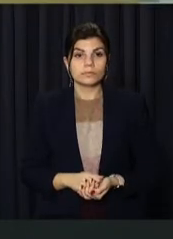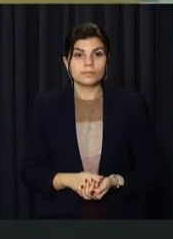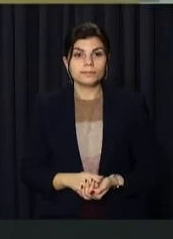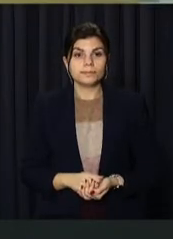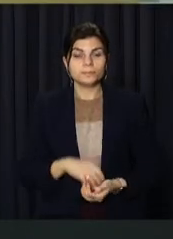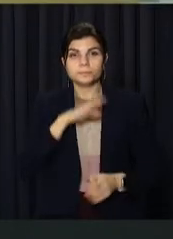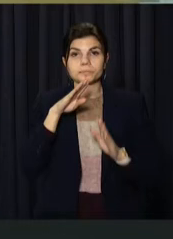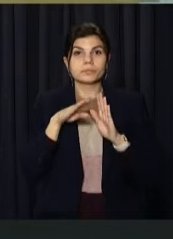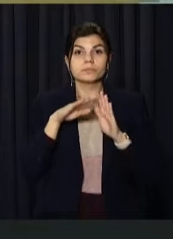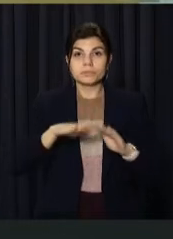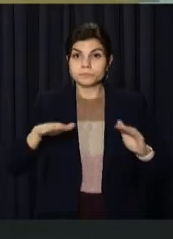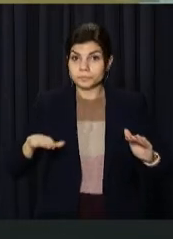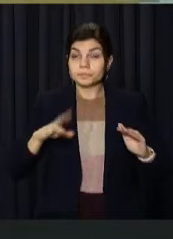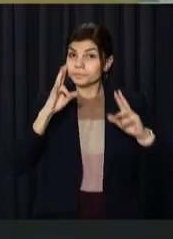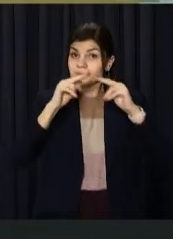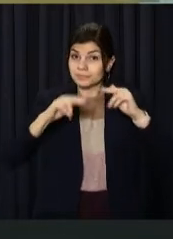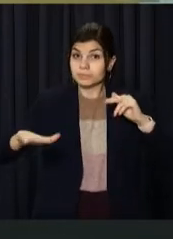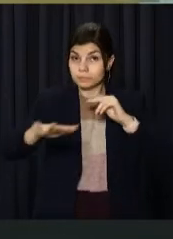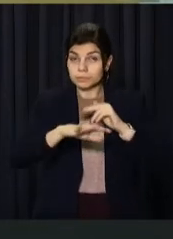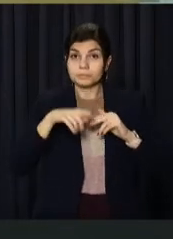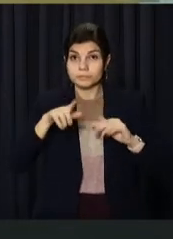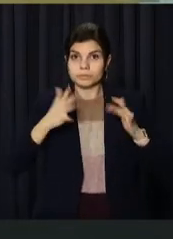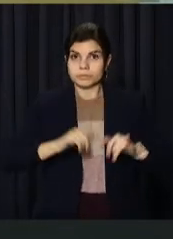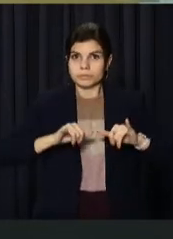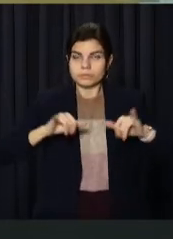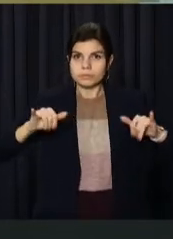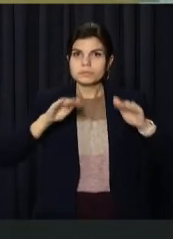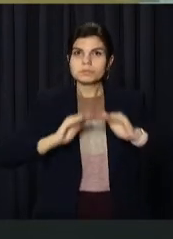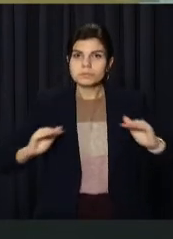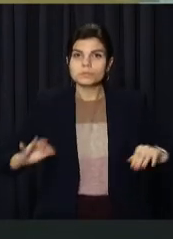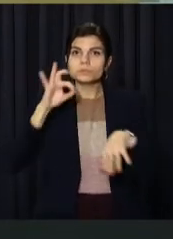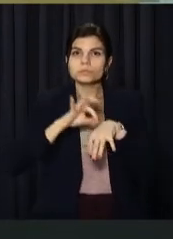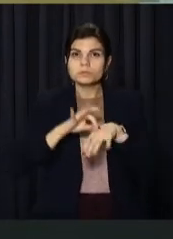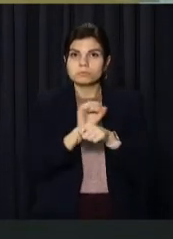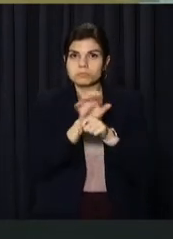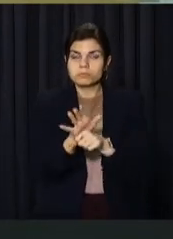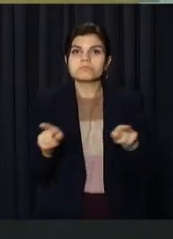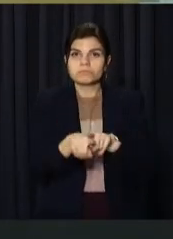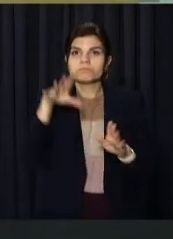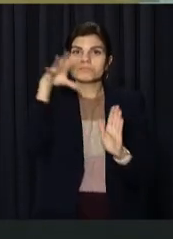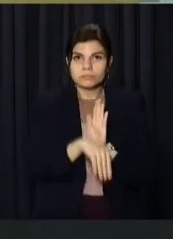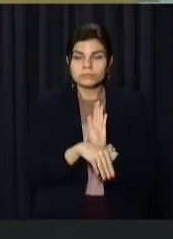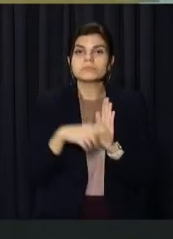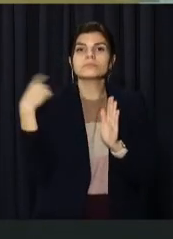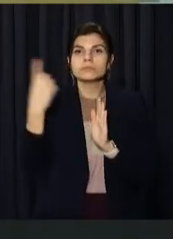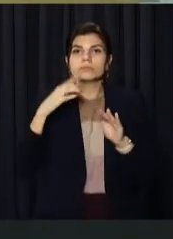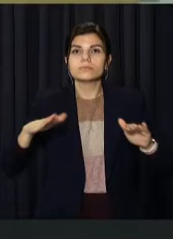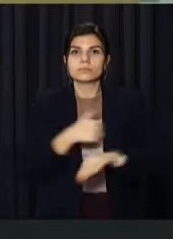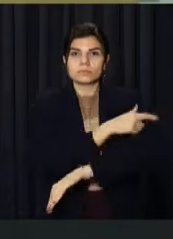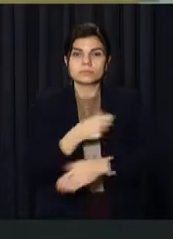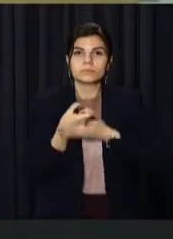Під прицілом – діти. На Дніпропетровщині стрімко зростає кількість дітей, хворих на ковід. Щодня в обласну дитячу